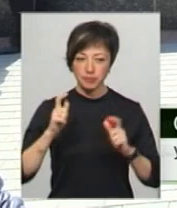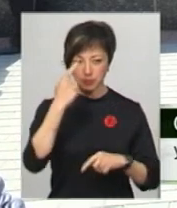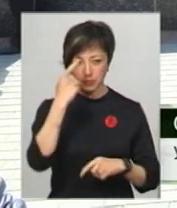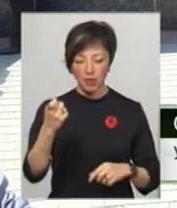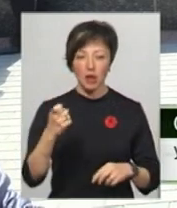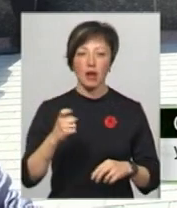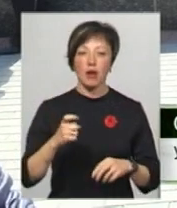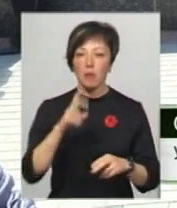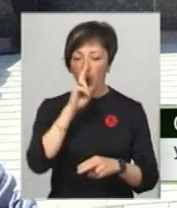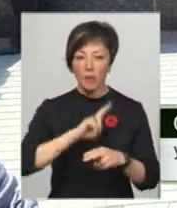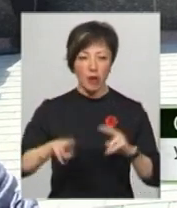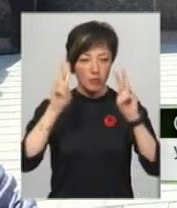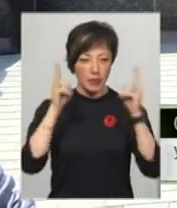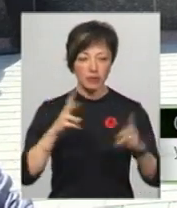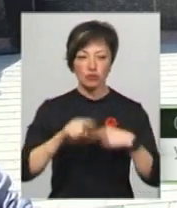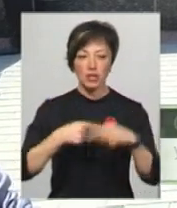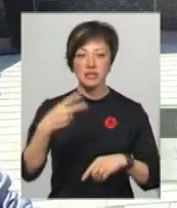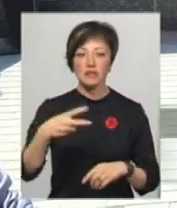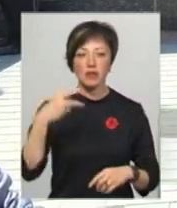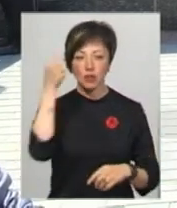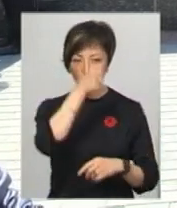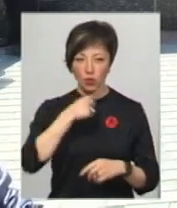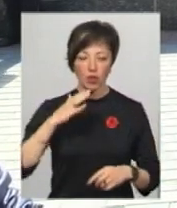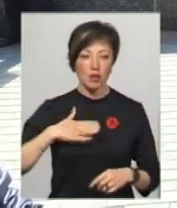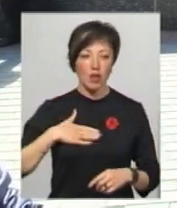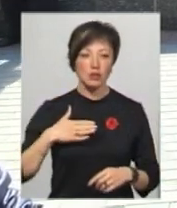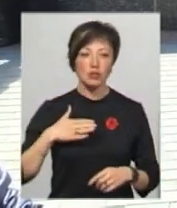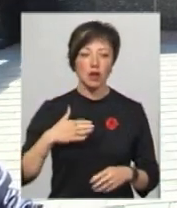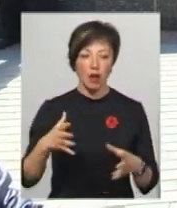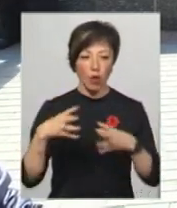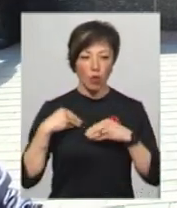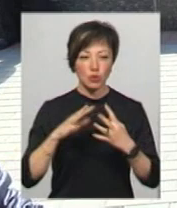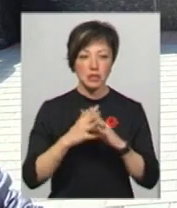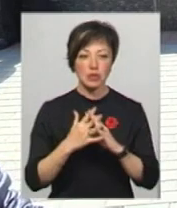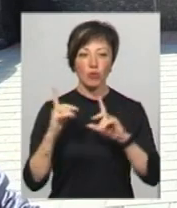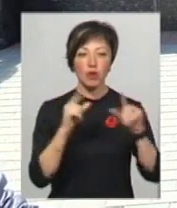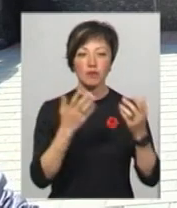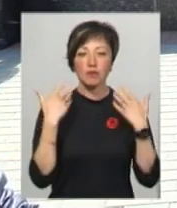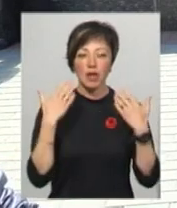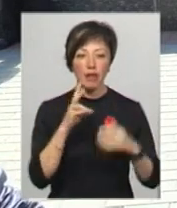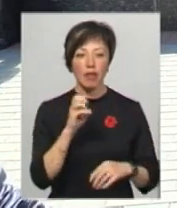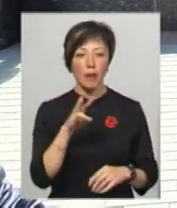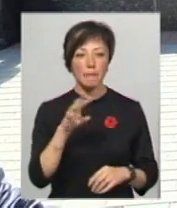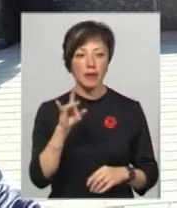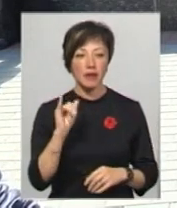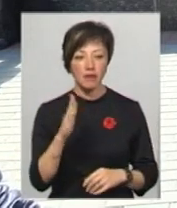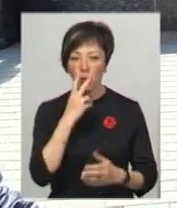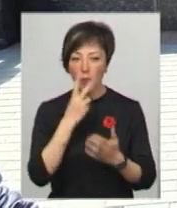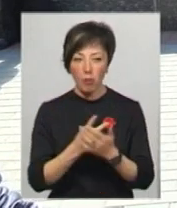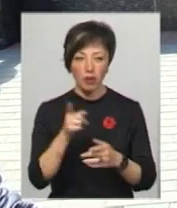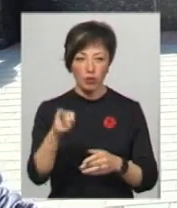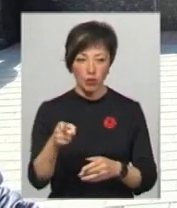пропав безвісті. Через років десь 20 наш односельчанин поїхав відпочивати в Німіру і побачив